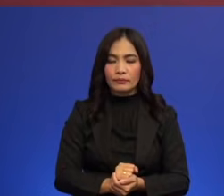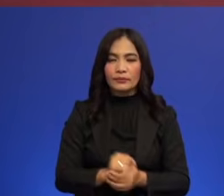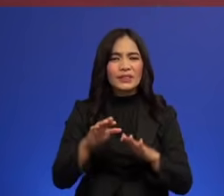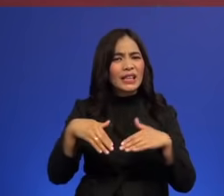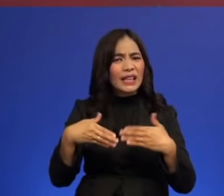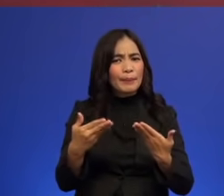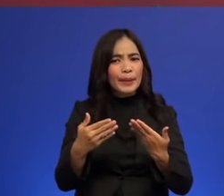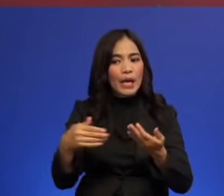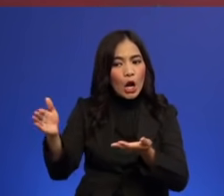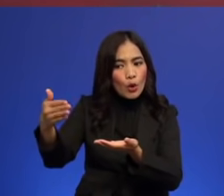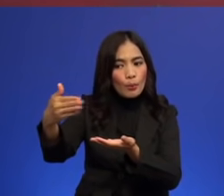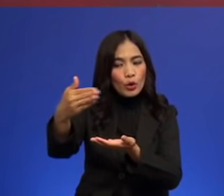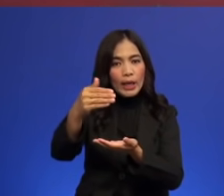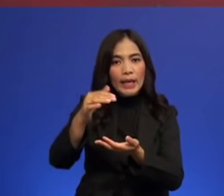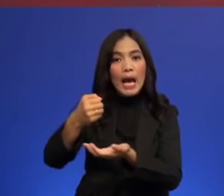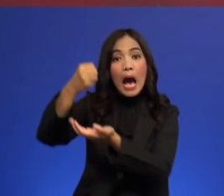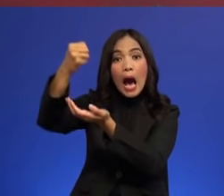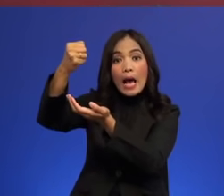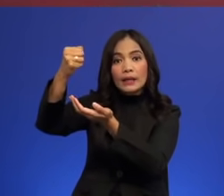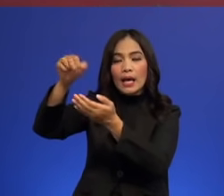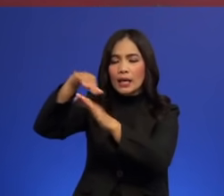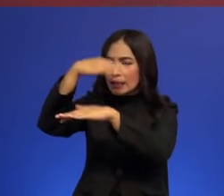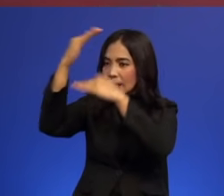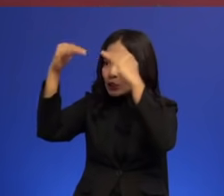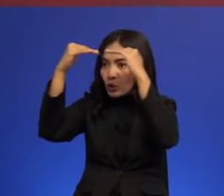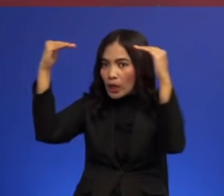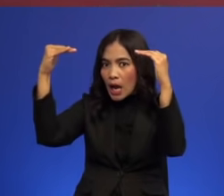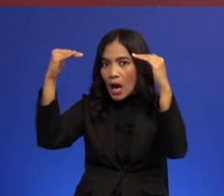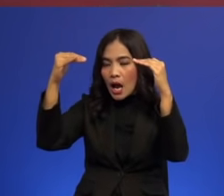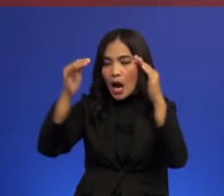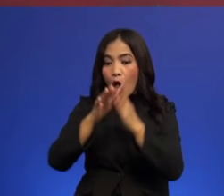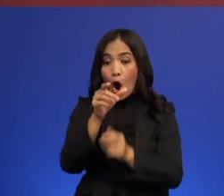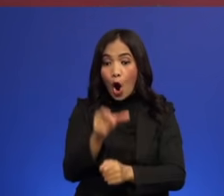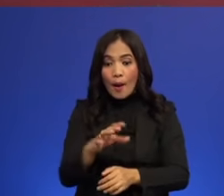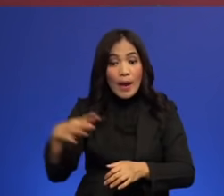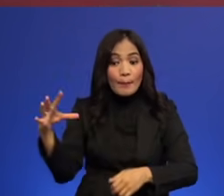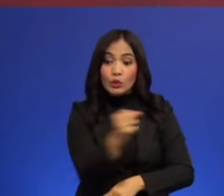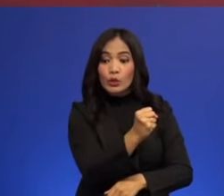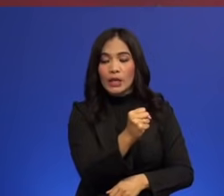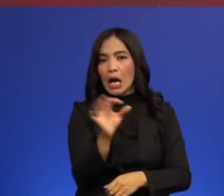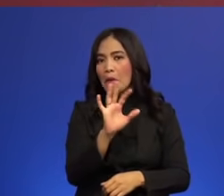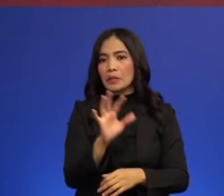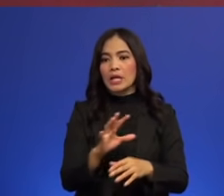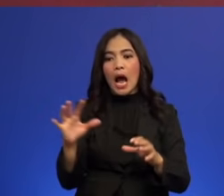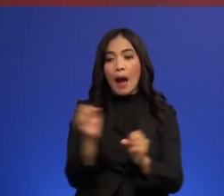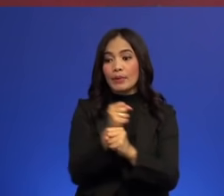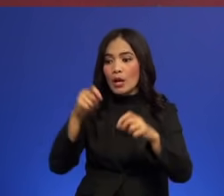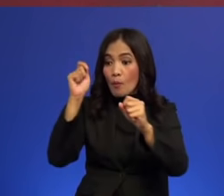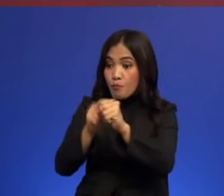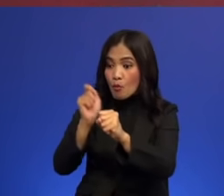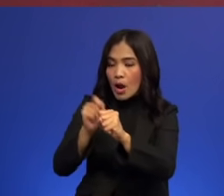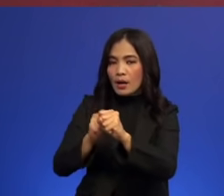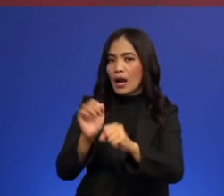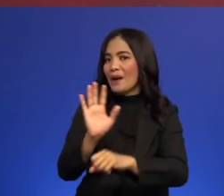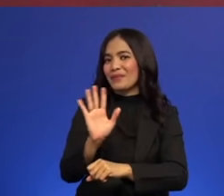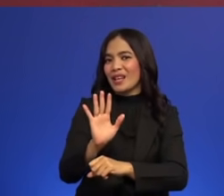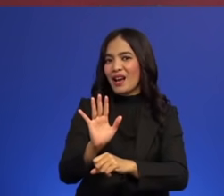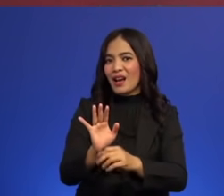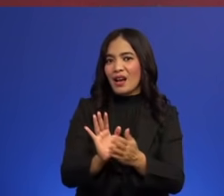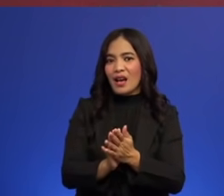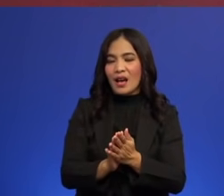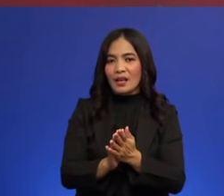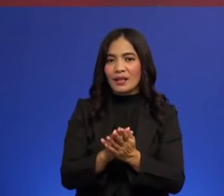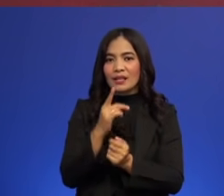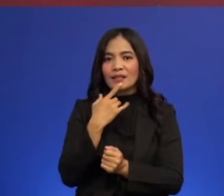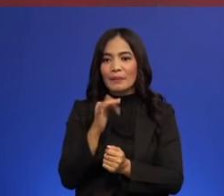Tapi kumpulkan harta di sorga yang pencuri tidak bisa mencuri dan membongkarnya. Ngengat dan